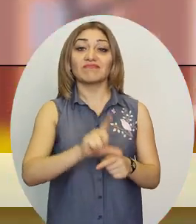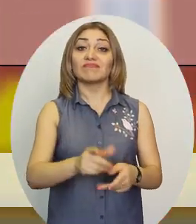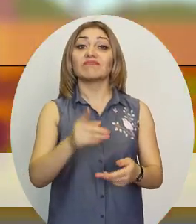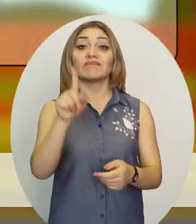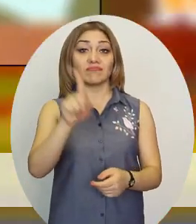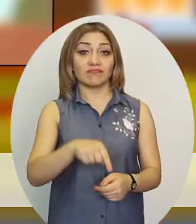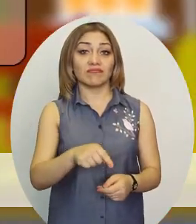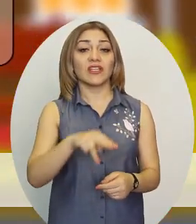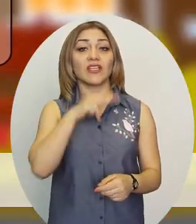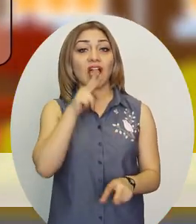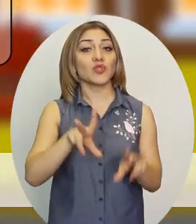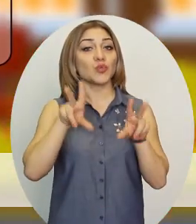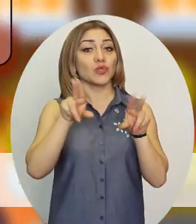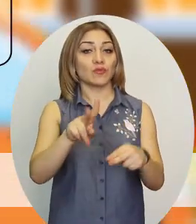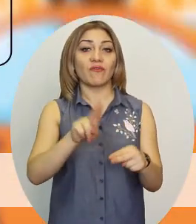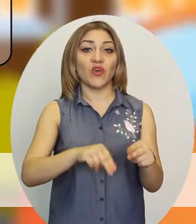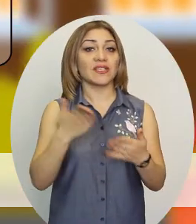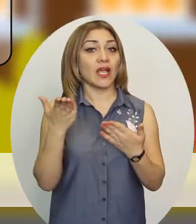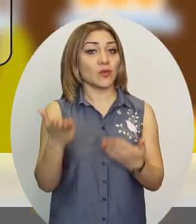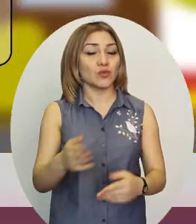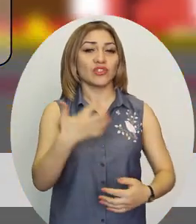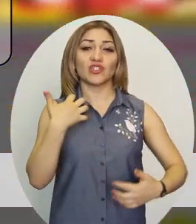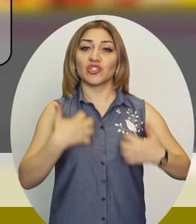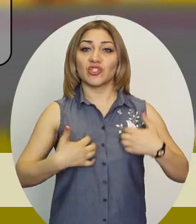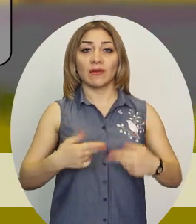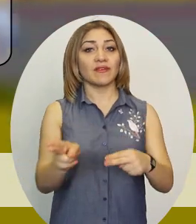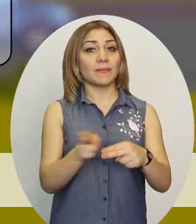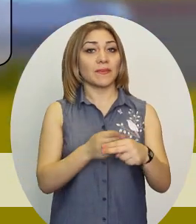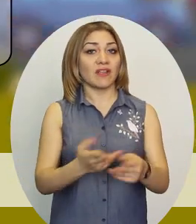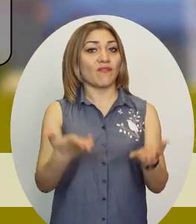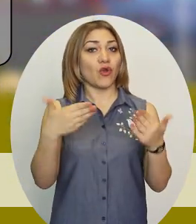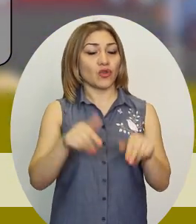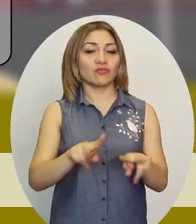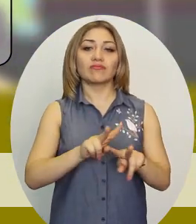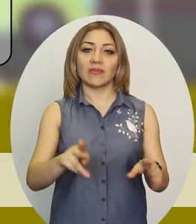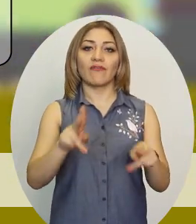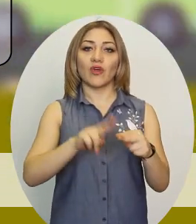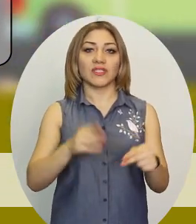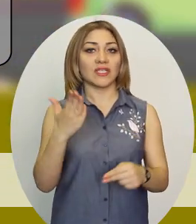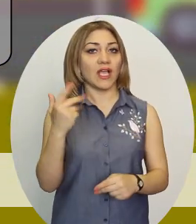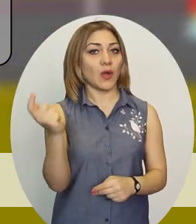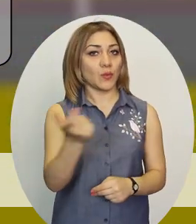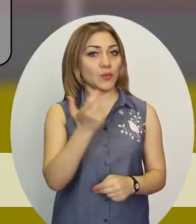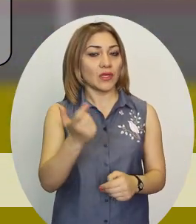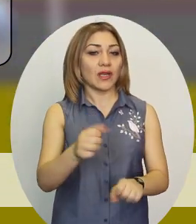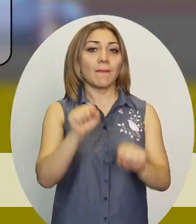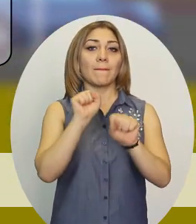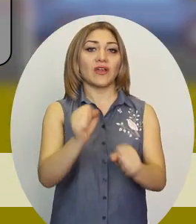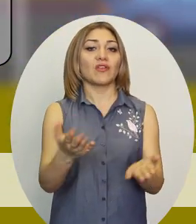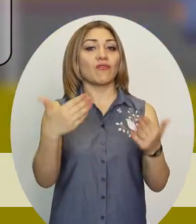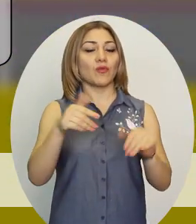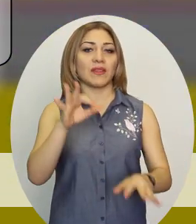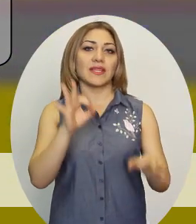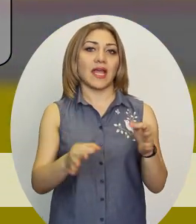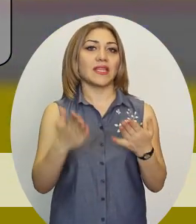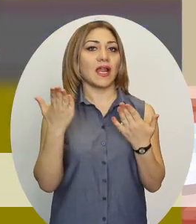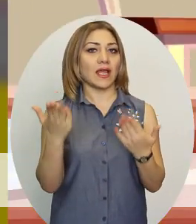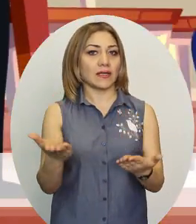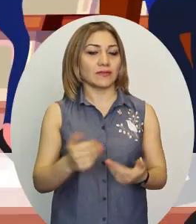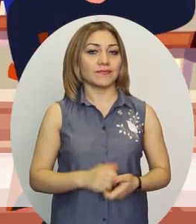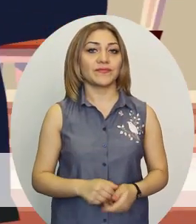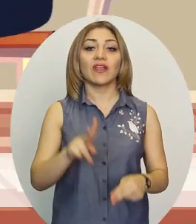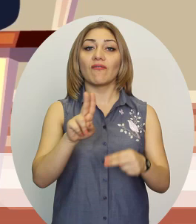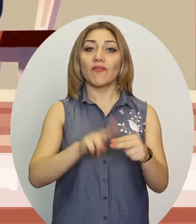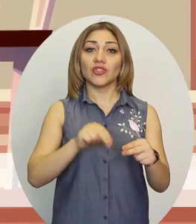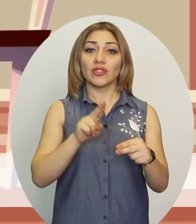մասնավորապես նախազգուշացում ոստիկանության կողմից, անհետաձգելի միջամտության որոշում դարձյալ ոստիկանության կողմից, պաշտպանական որոշում դատարանի